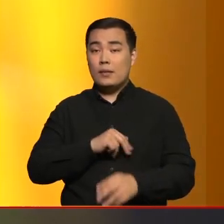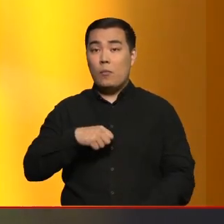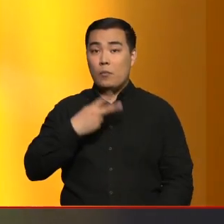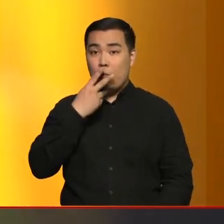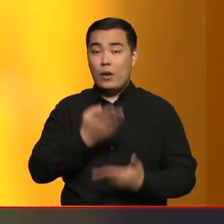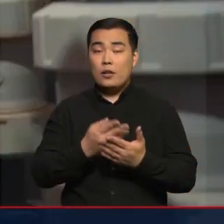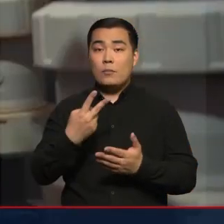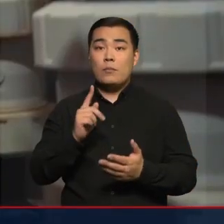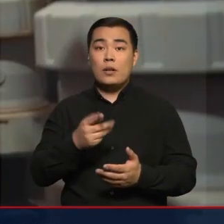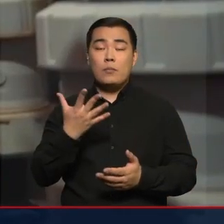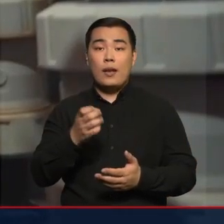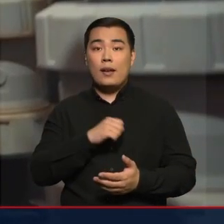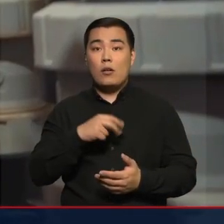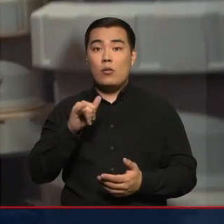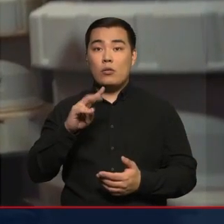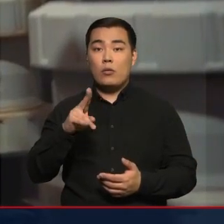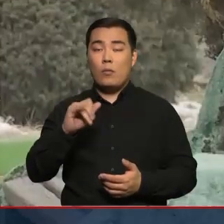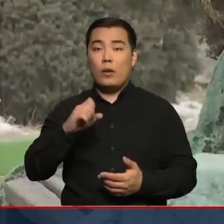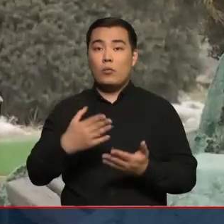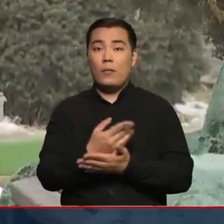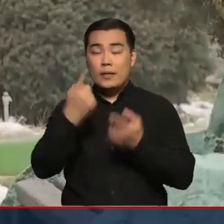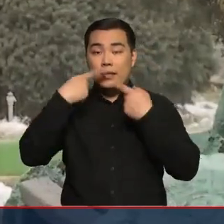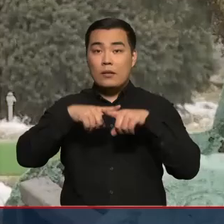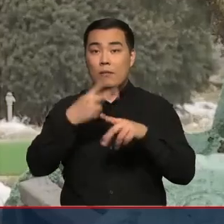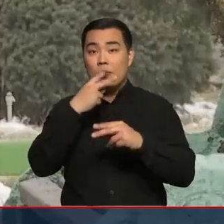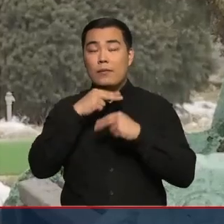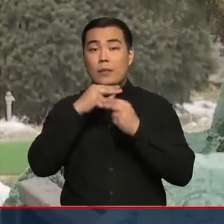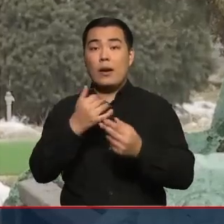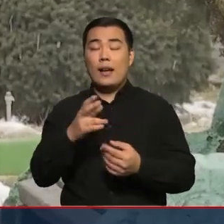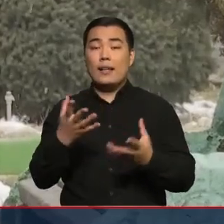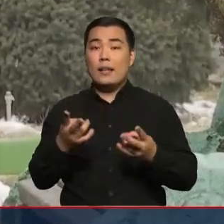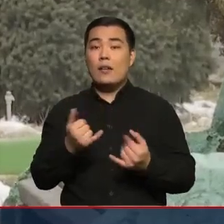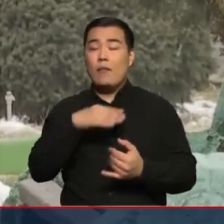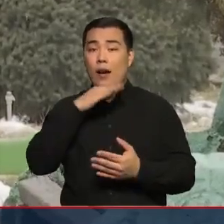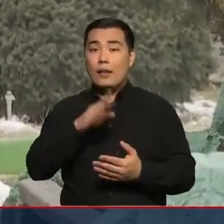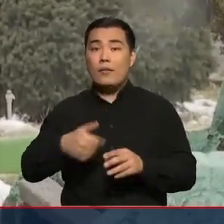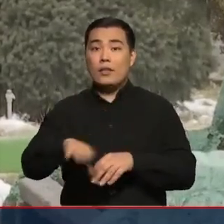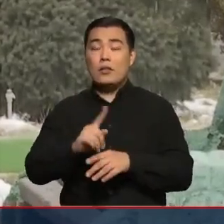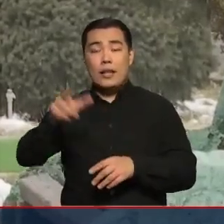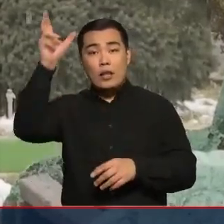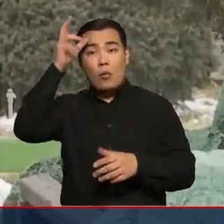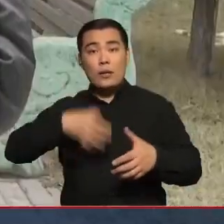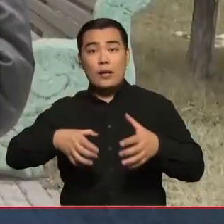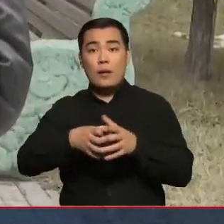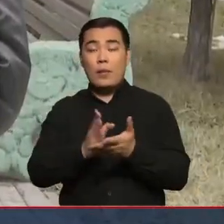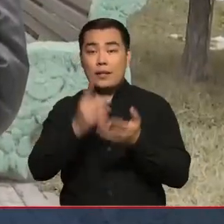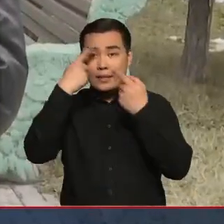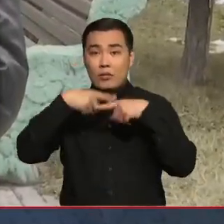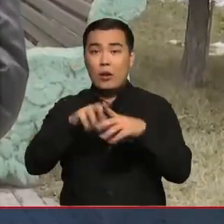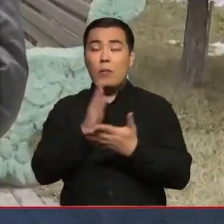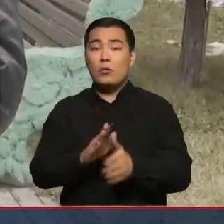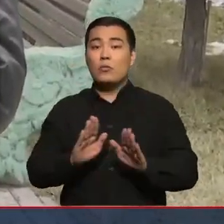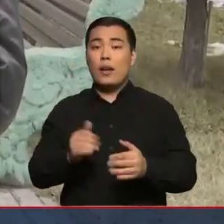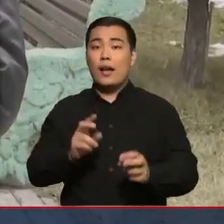төсіндегі 1,5 мыңға жуық ұңғыма жаңа технологияға негізделген. Шикізат жеткілікті, ғылыми база қалыптасқан, технология бар.